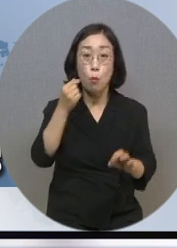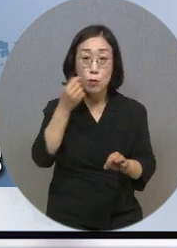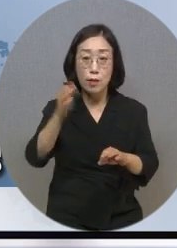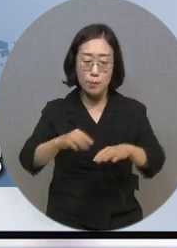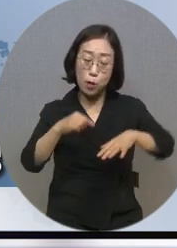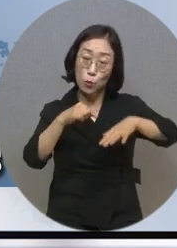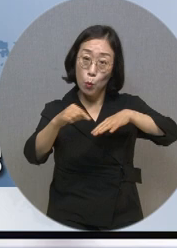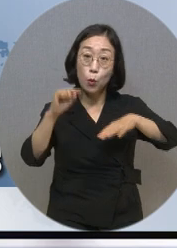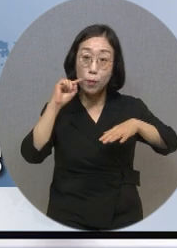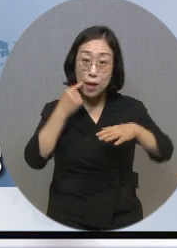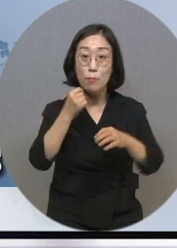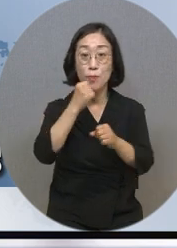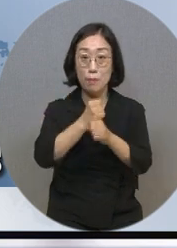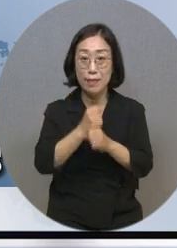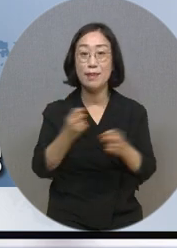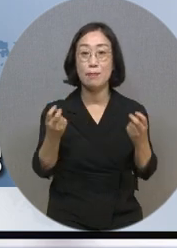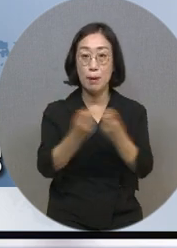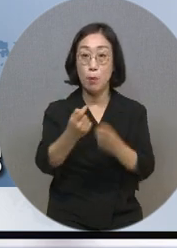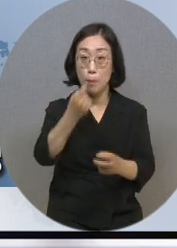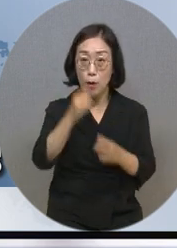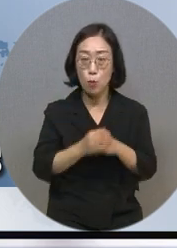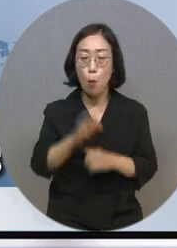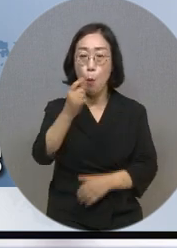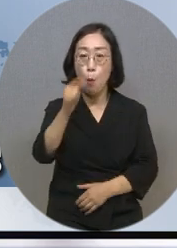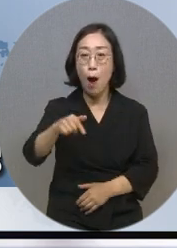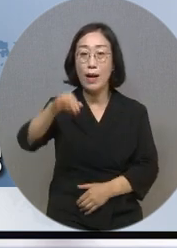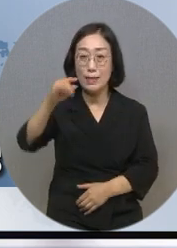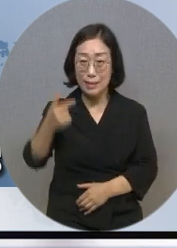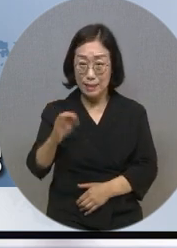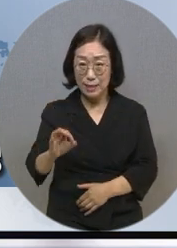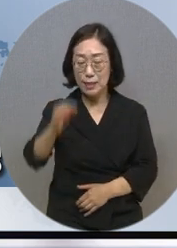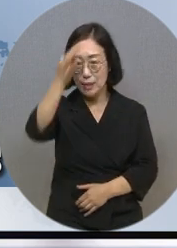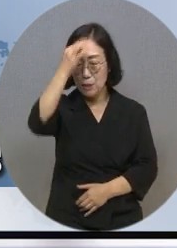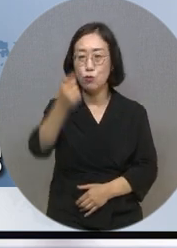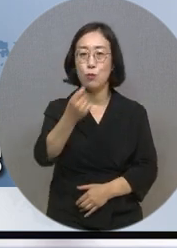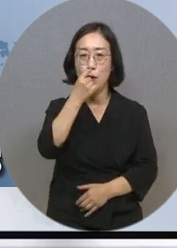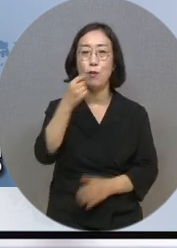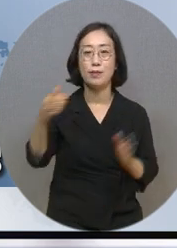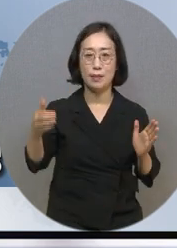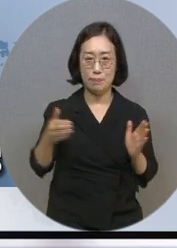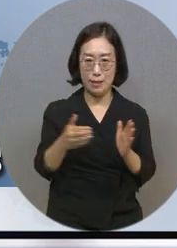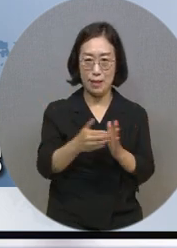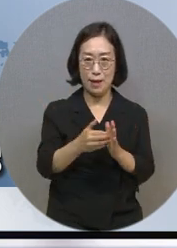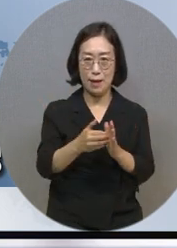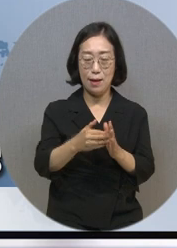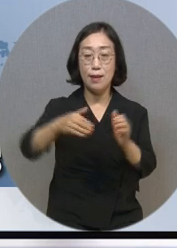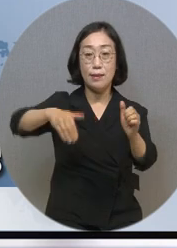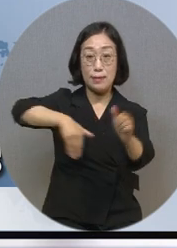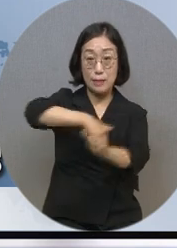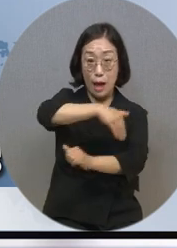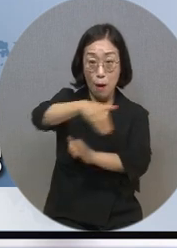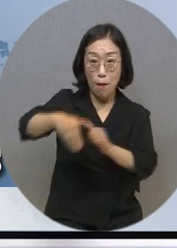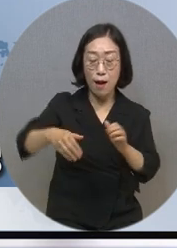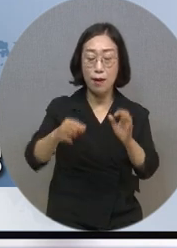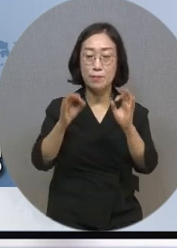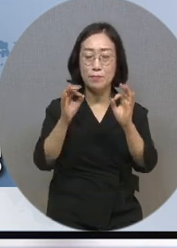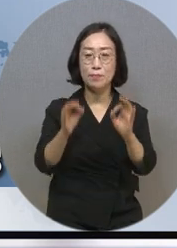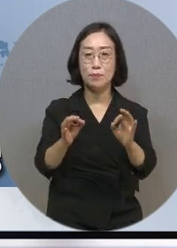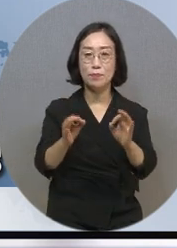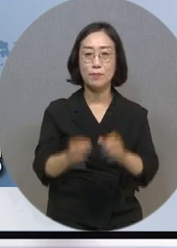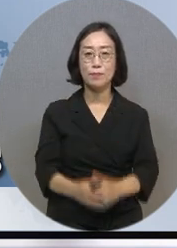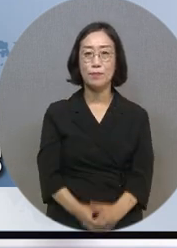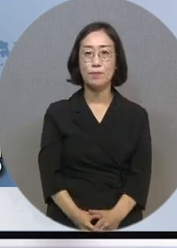손톱을 정리하는 법을 배우고 왁싱 교육을 통해 자기 자신을 갖고 옵니다. 현장에 양동준 기자가